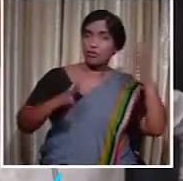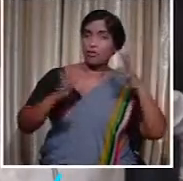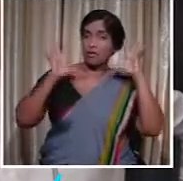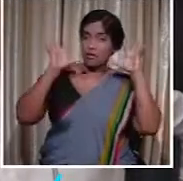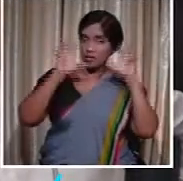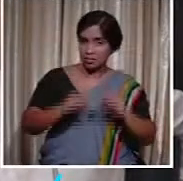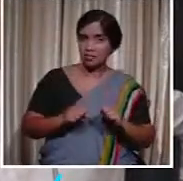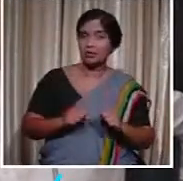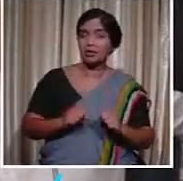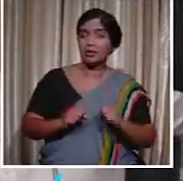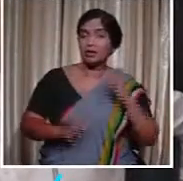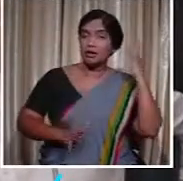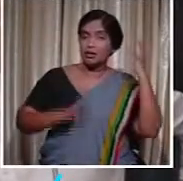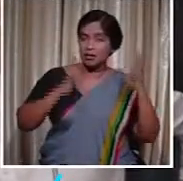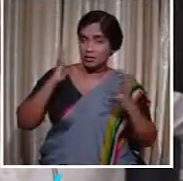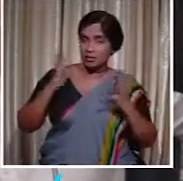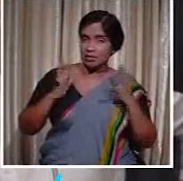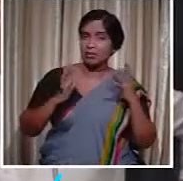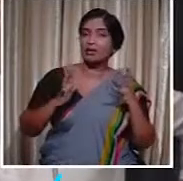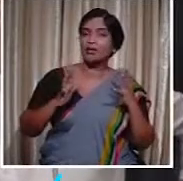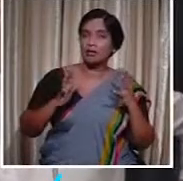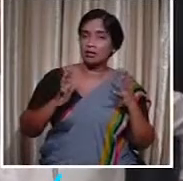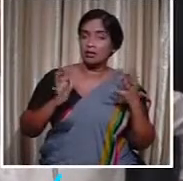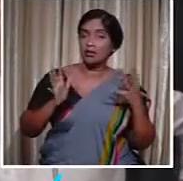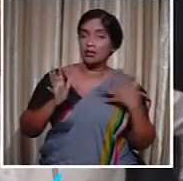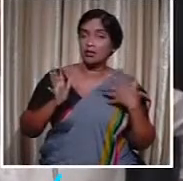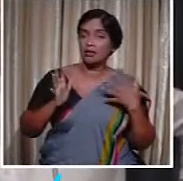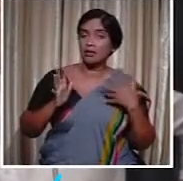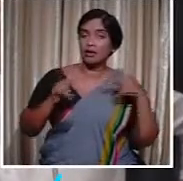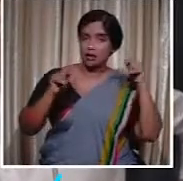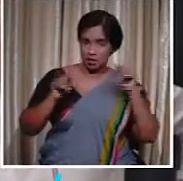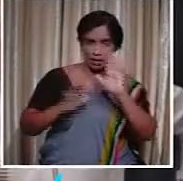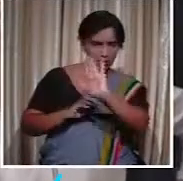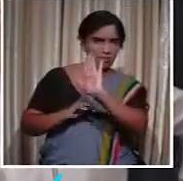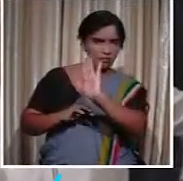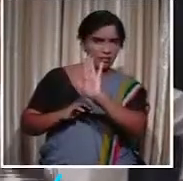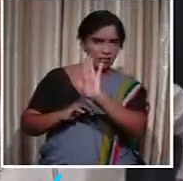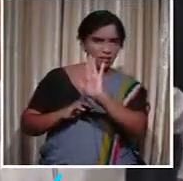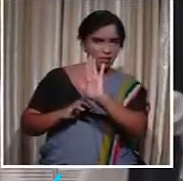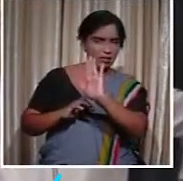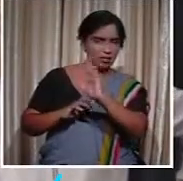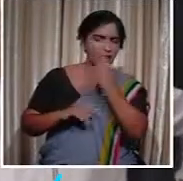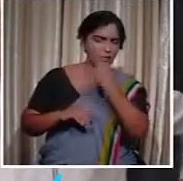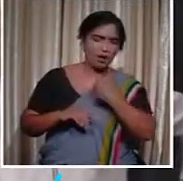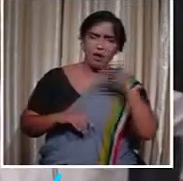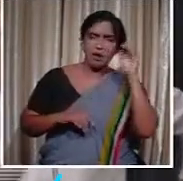අල්ලගෙන ලෝකේ එකට එන්න දැන් ටිකක් ඉන්න දැන් මම ඔබතුමාගේ එකට ඇහුවා